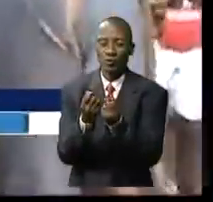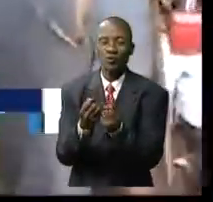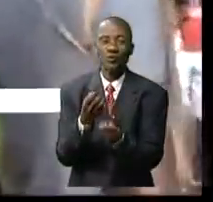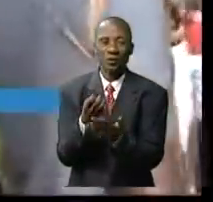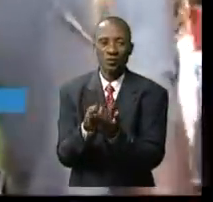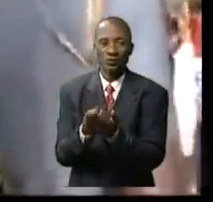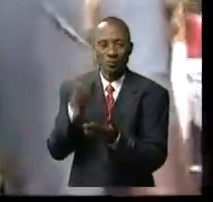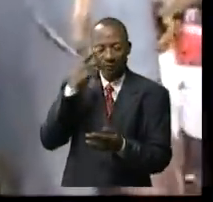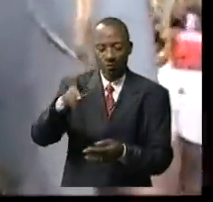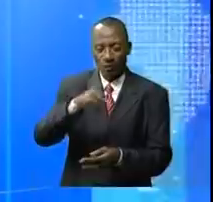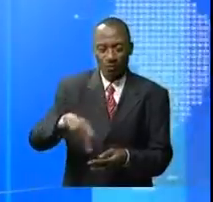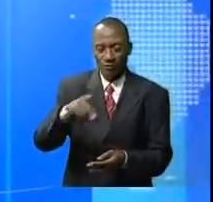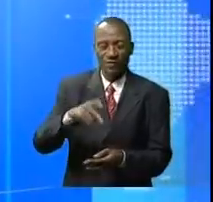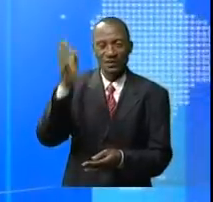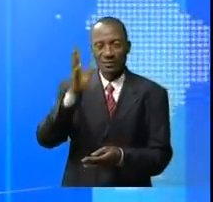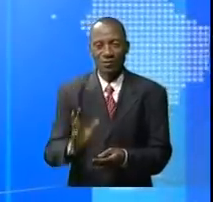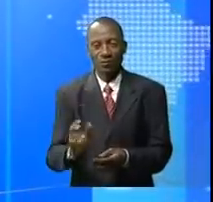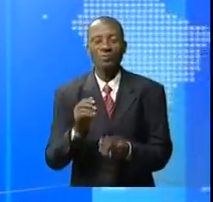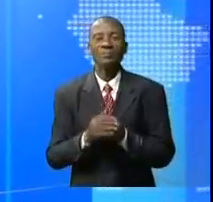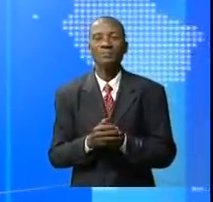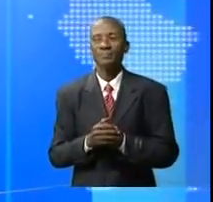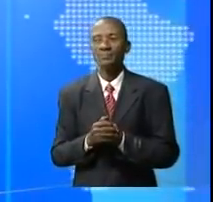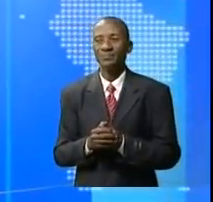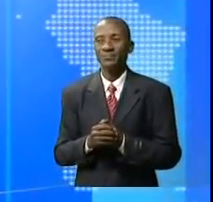province du Congo central.